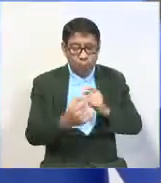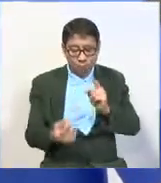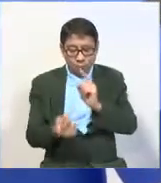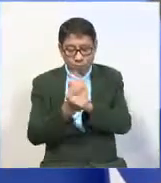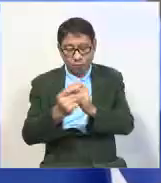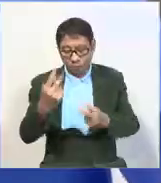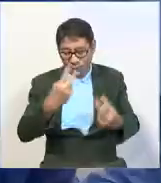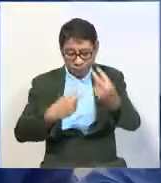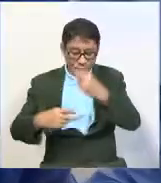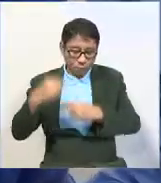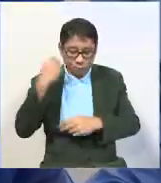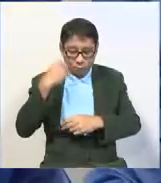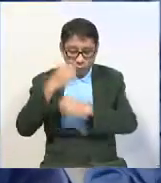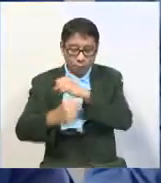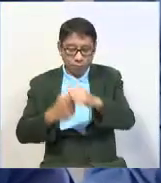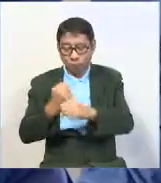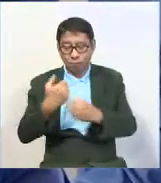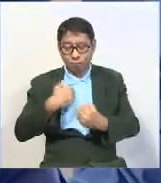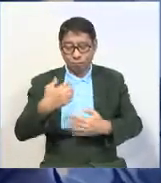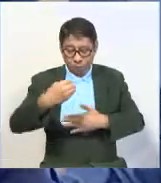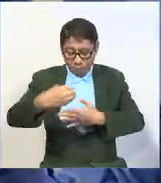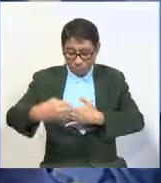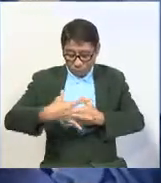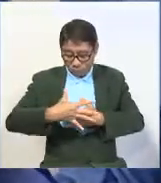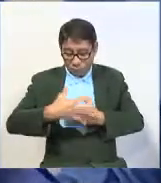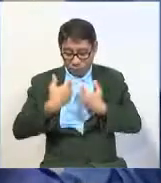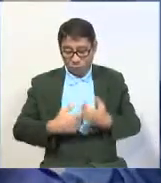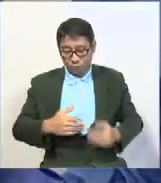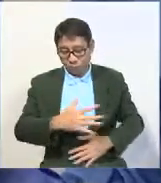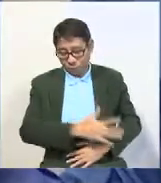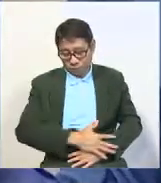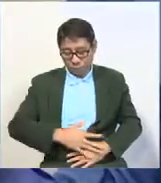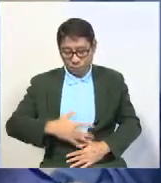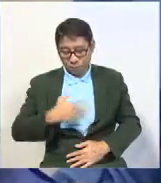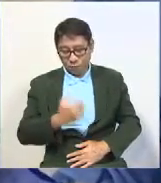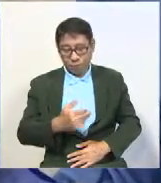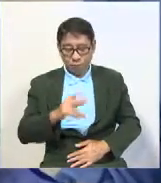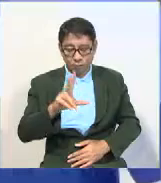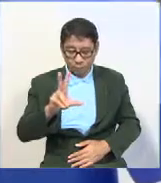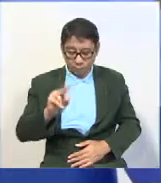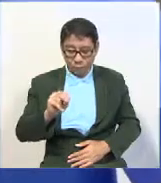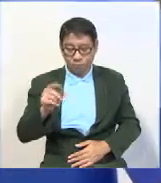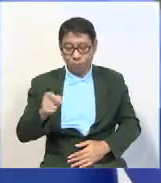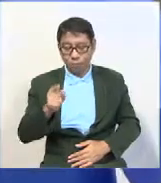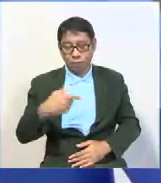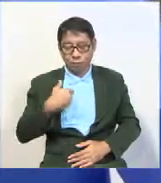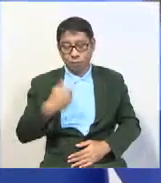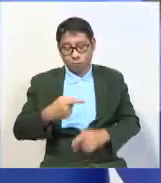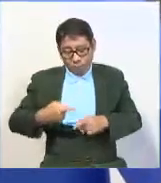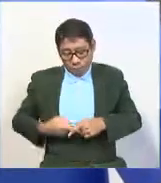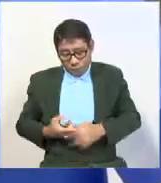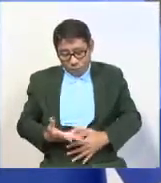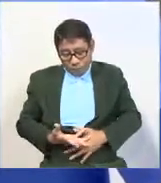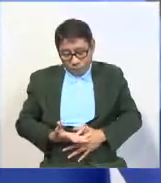การตรวจสุขภาพประจำปีมีการอัลตราซาวด์ตรวจช่องท้องส่วนอีกร้อยละ30ก็จะมีอาการปว